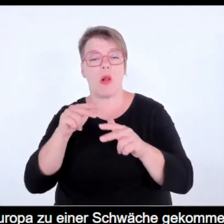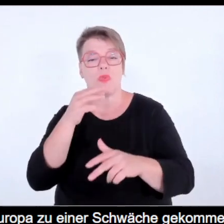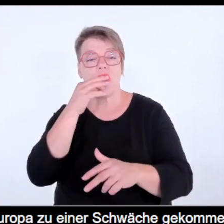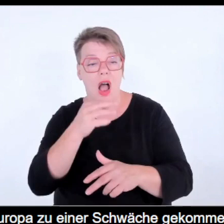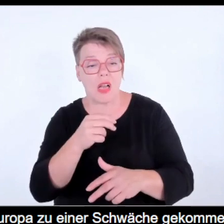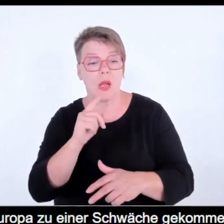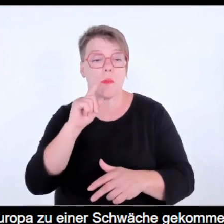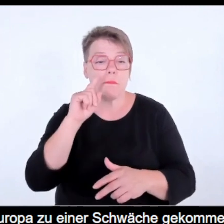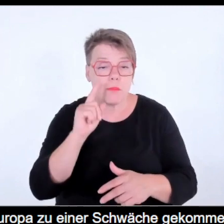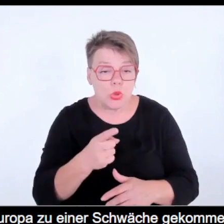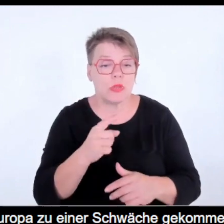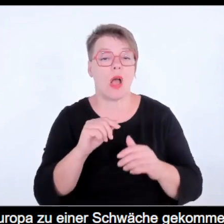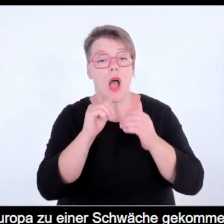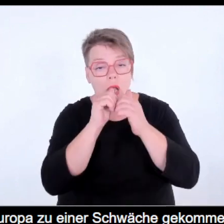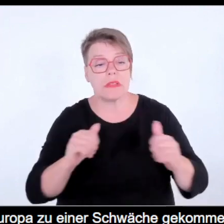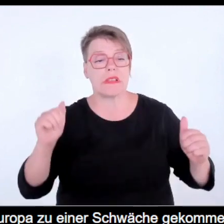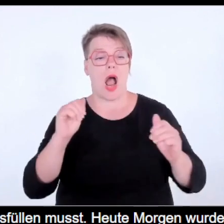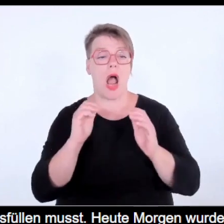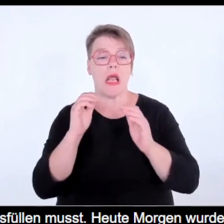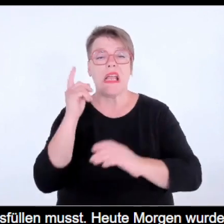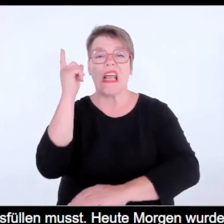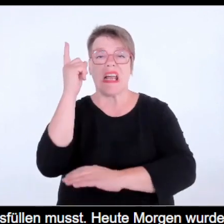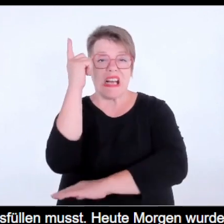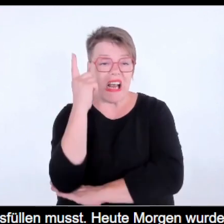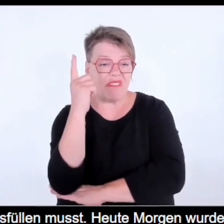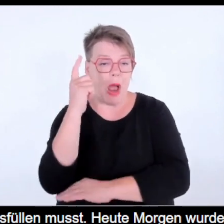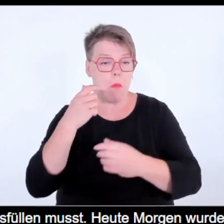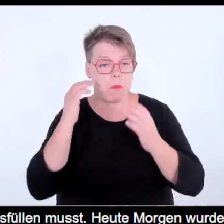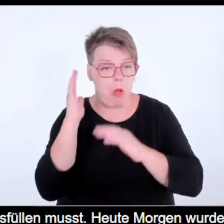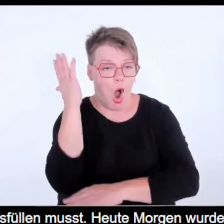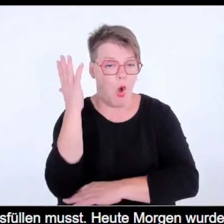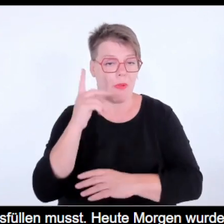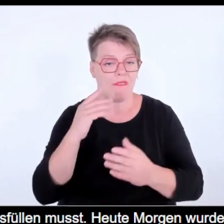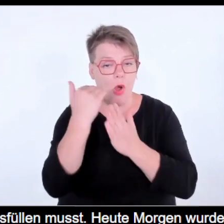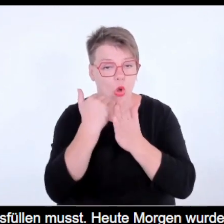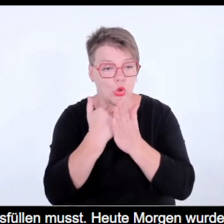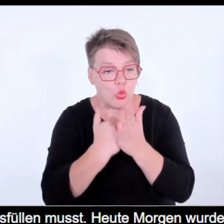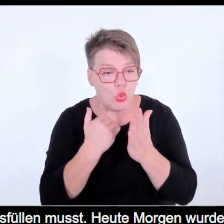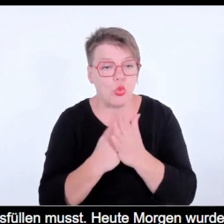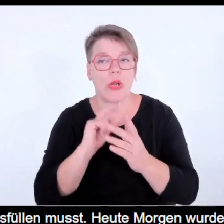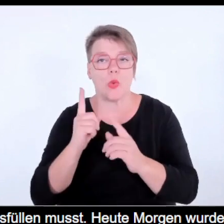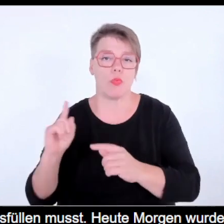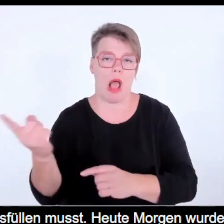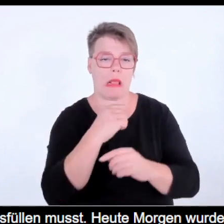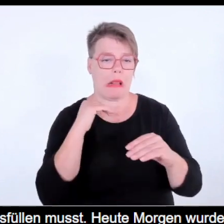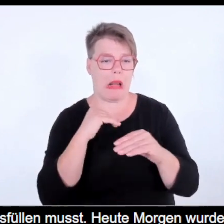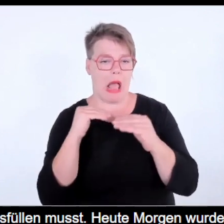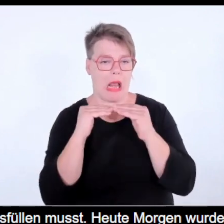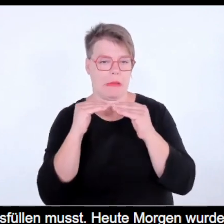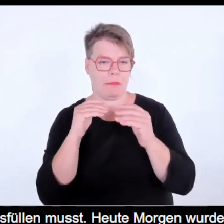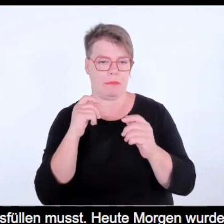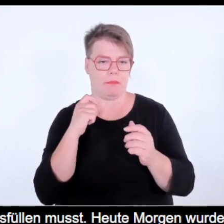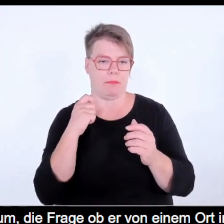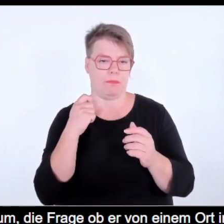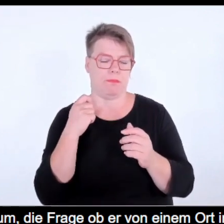sagen wir Folgendes, wir stehen kein Katalog an Berlin, was da geändert werden soll. Da ist uns die Verbandsklage das Wichtige, weil die führt tatsächlich zur Lähmung bei Stromtrassen,